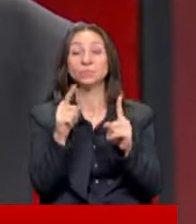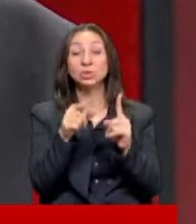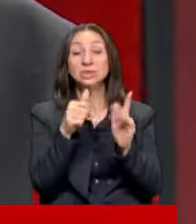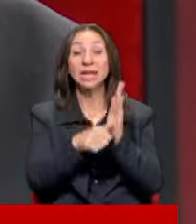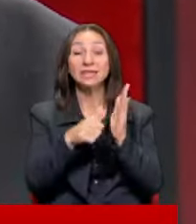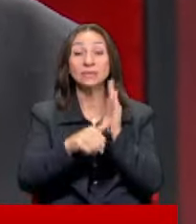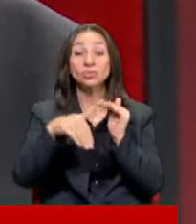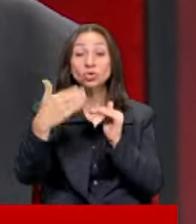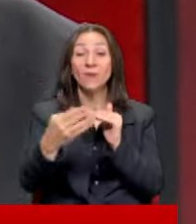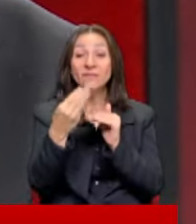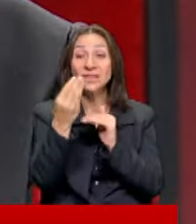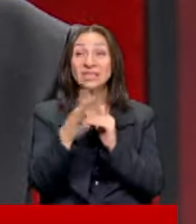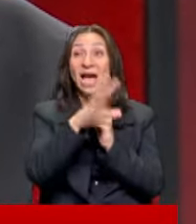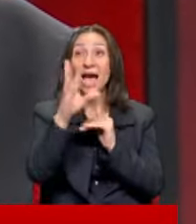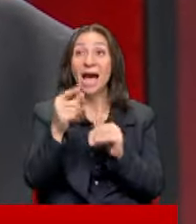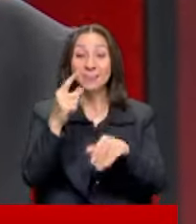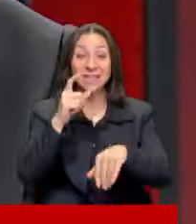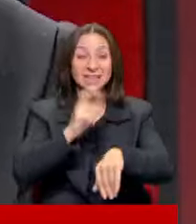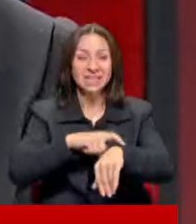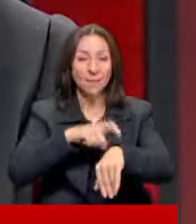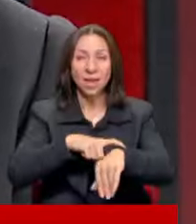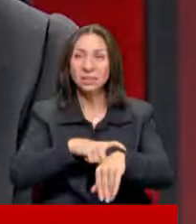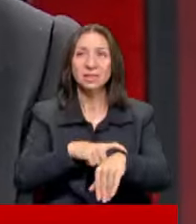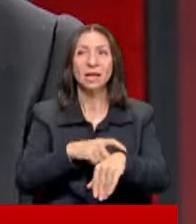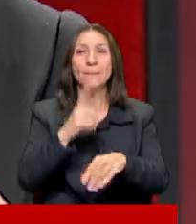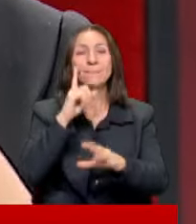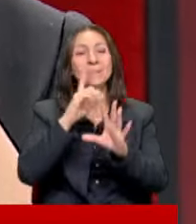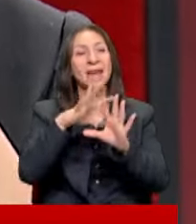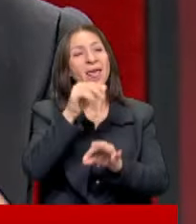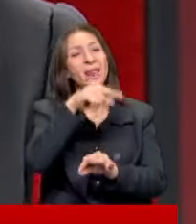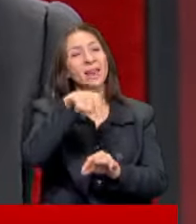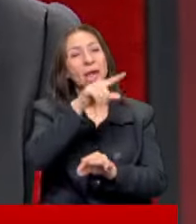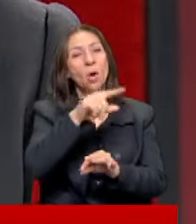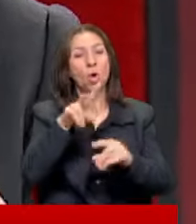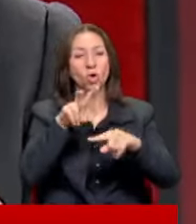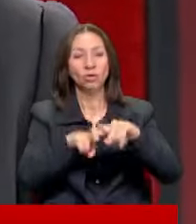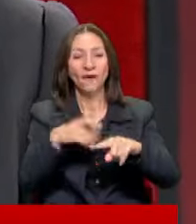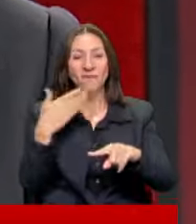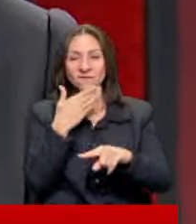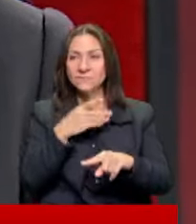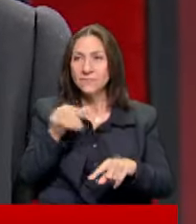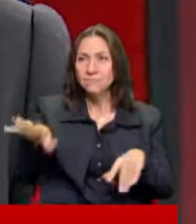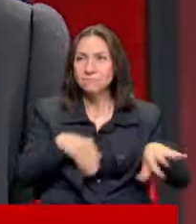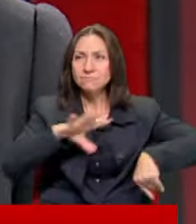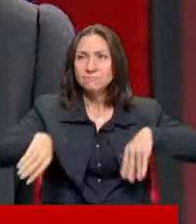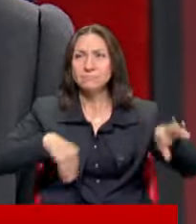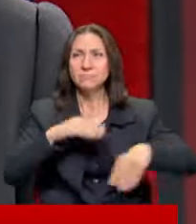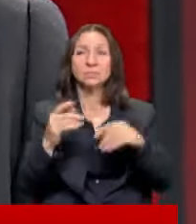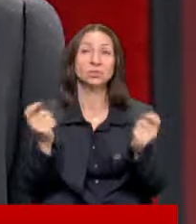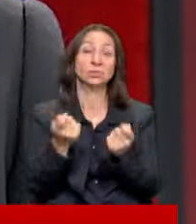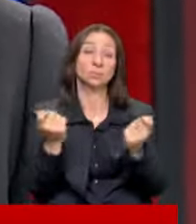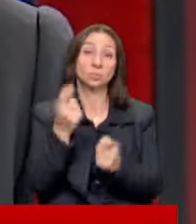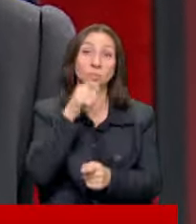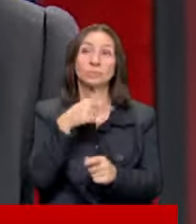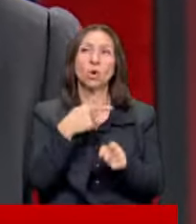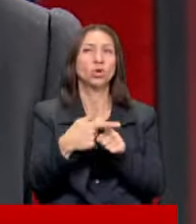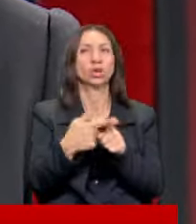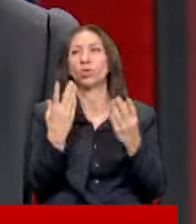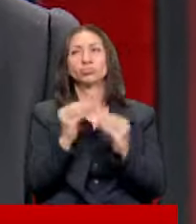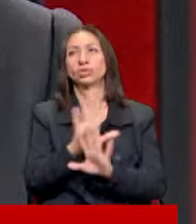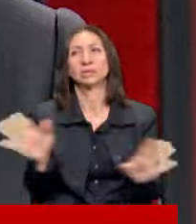tarihten sonra verilecek her bir tarih birilerini o koltukta daha fazla tutabilmek içindir Biz ona ortak